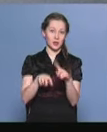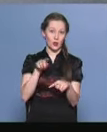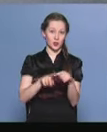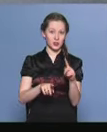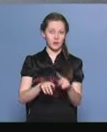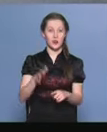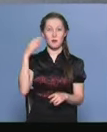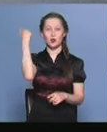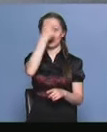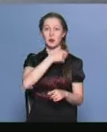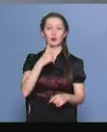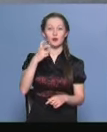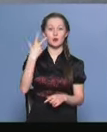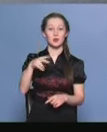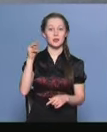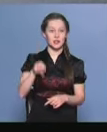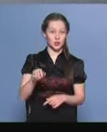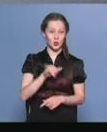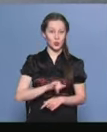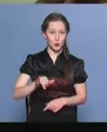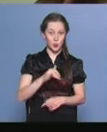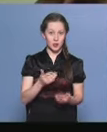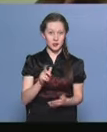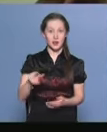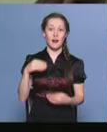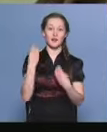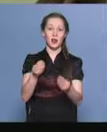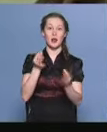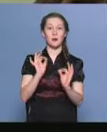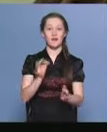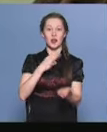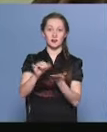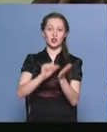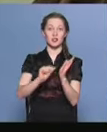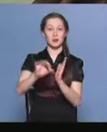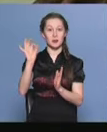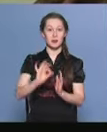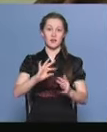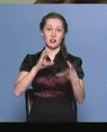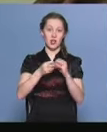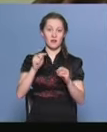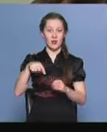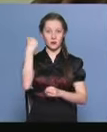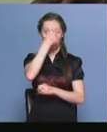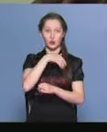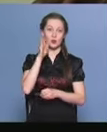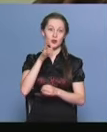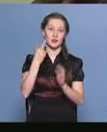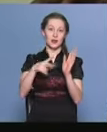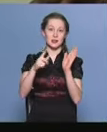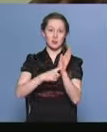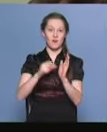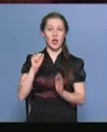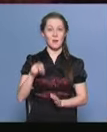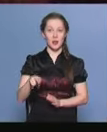из 230 тысяч жителей Удмуртии правильные ответы дали 60%. Результаты этого года подведут 27